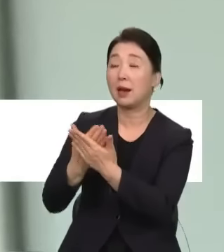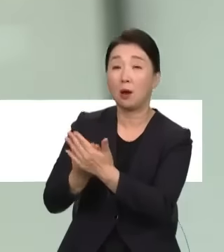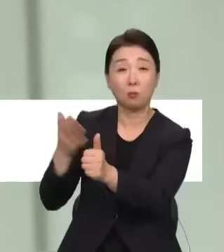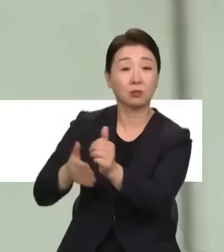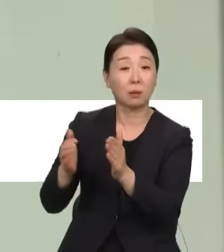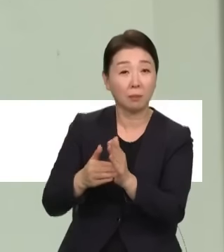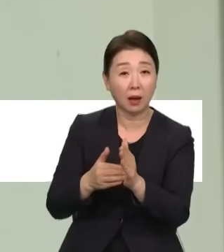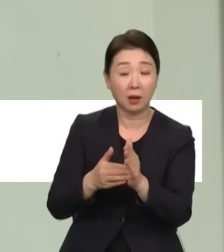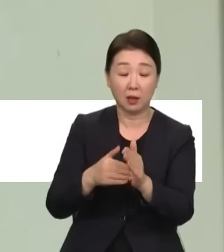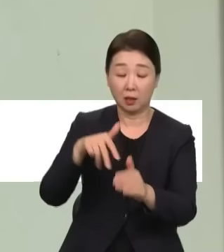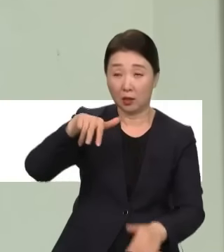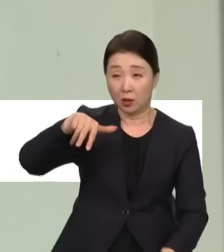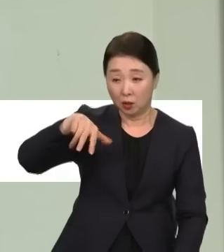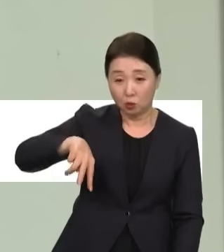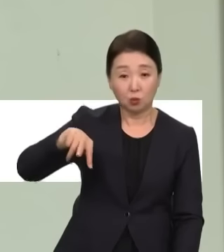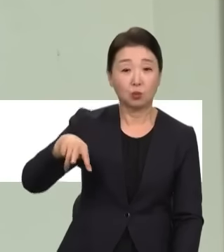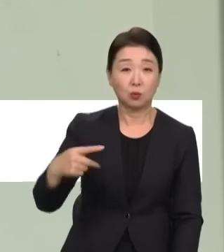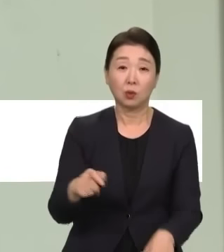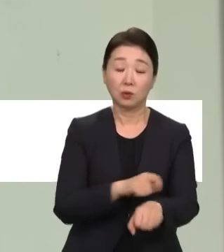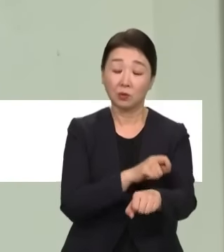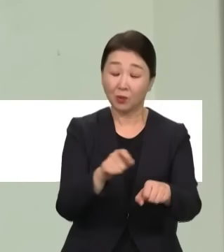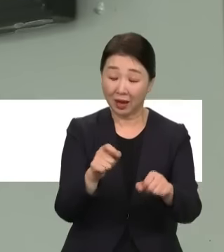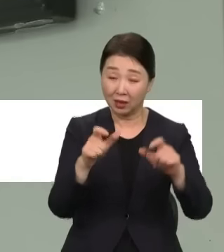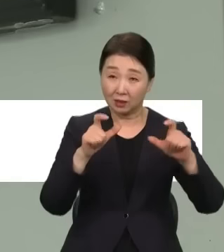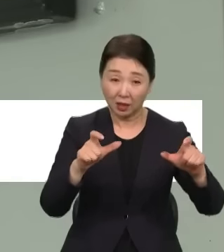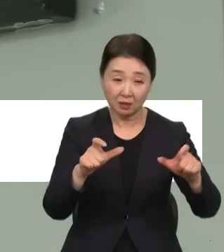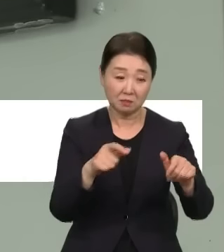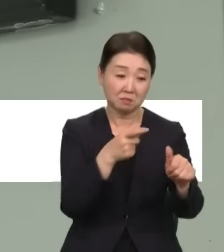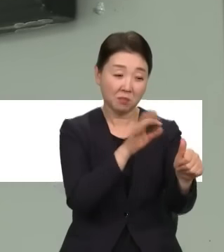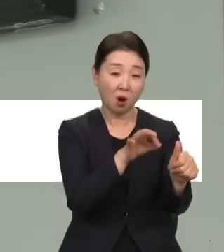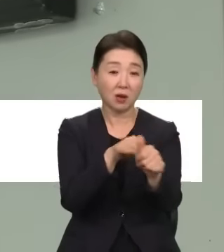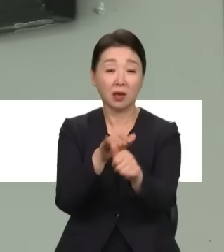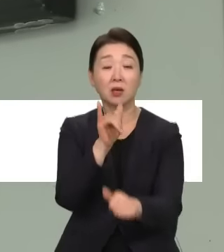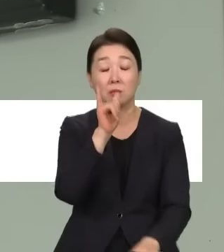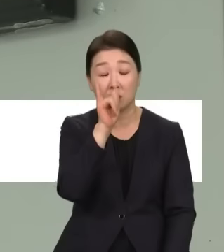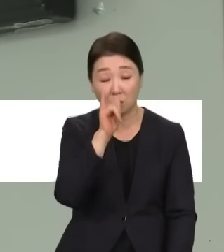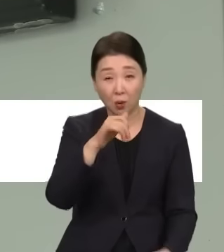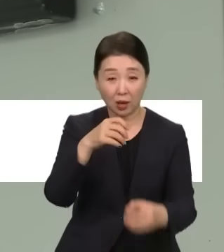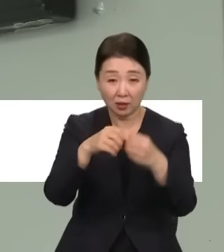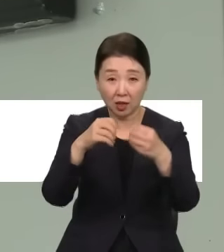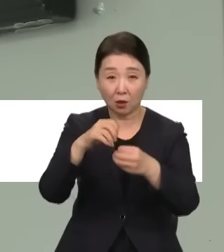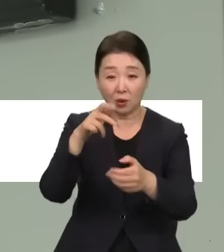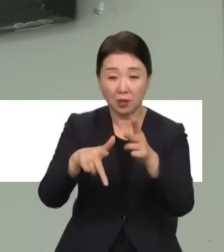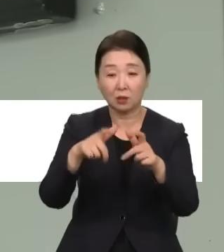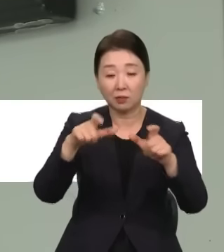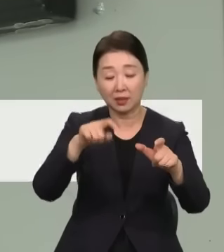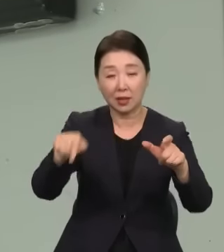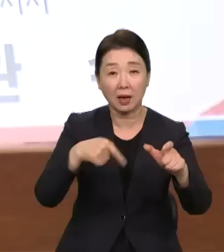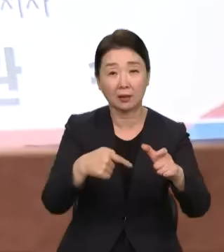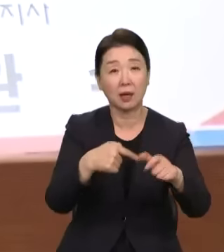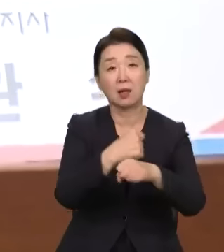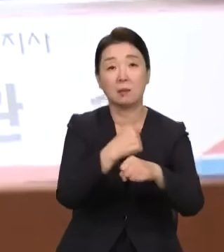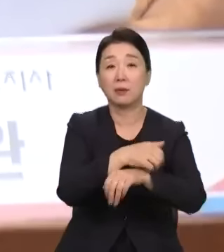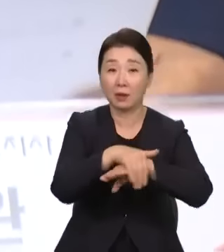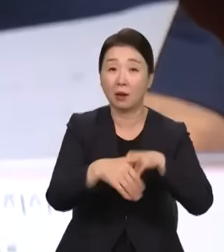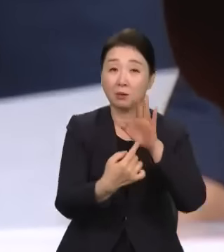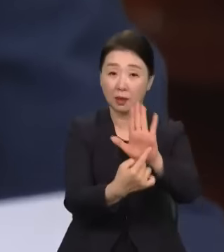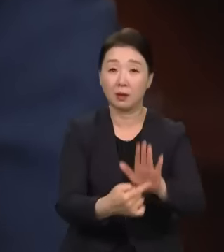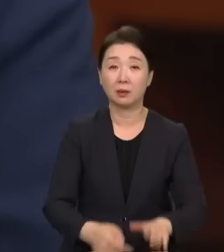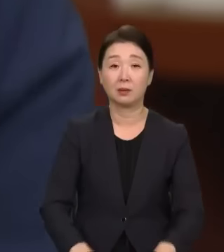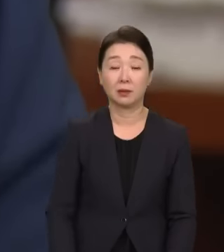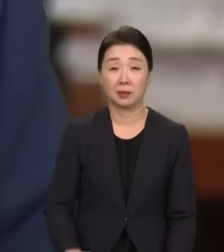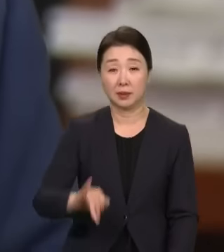수소 특화단지를 명 씨가 개입했다는 의혹을 받고 있는 창원 산업단지 안에 조성할 계획이라고 발표했습니다.